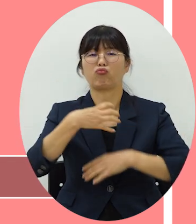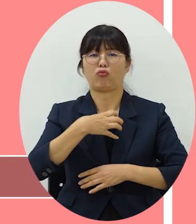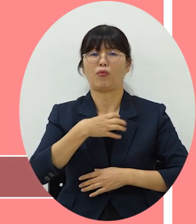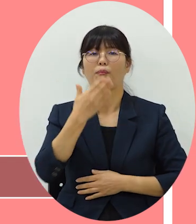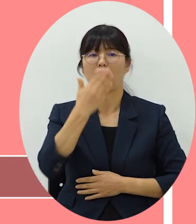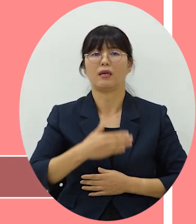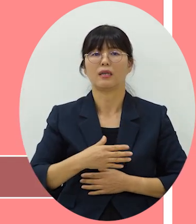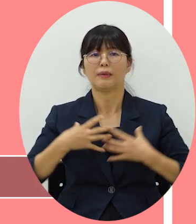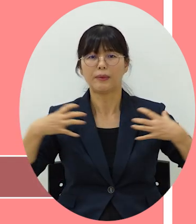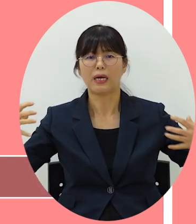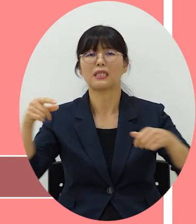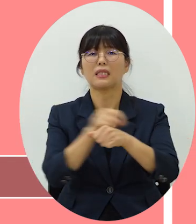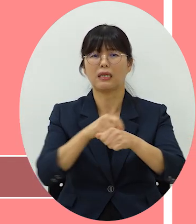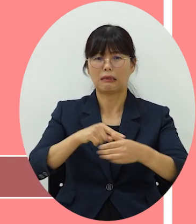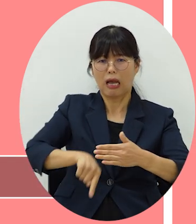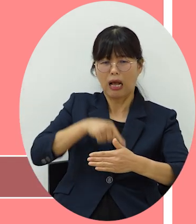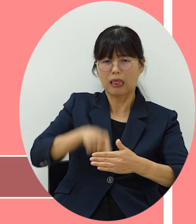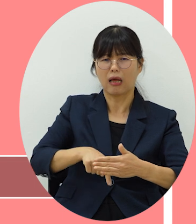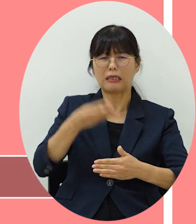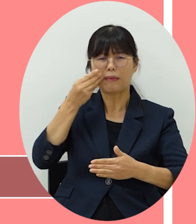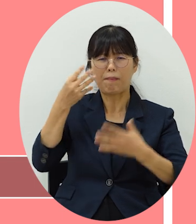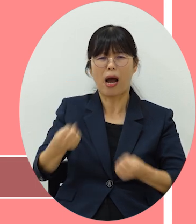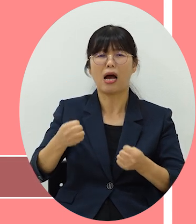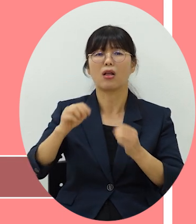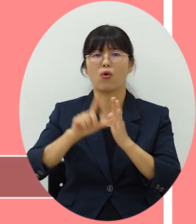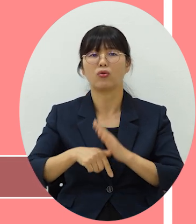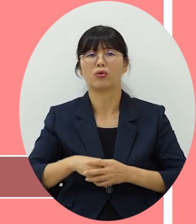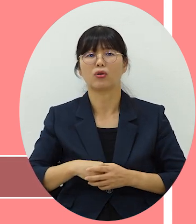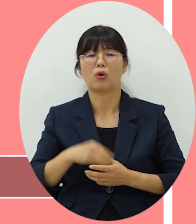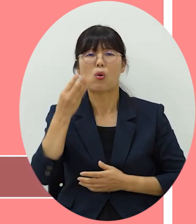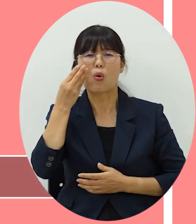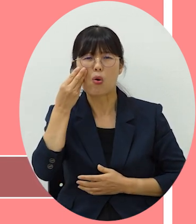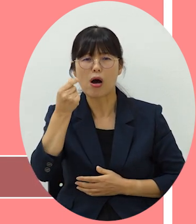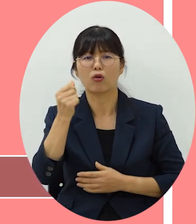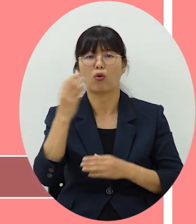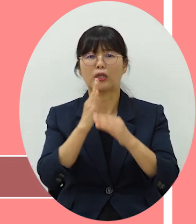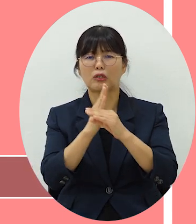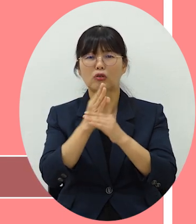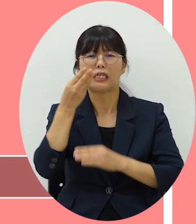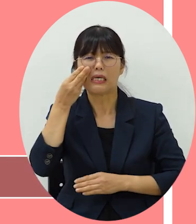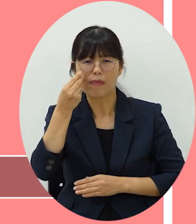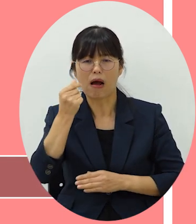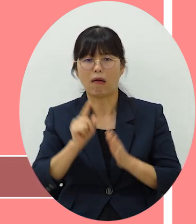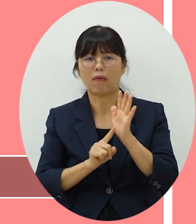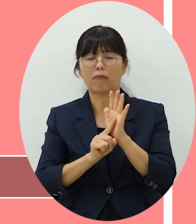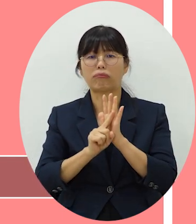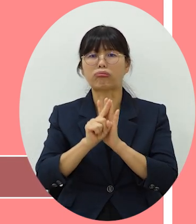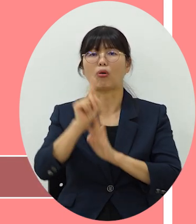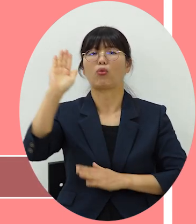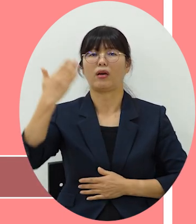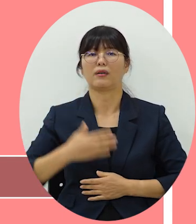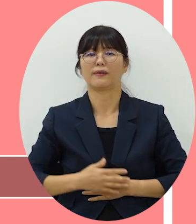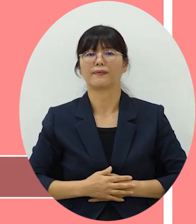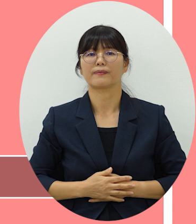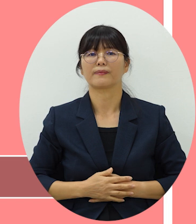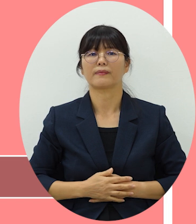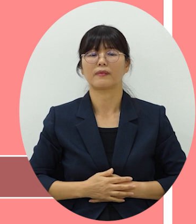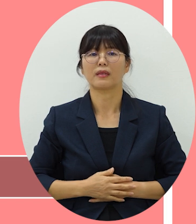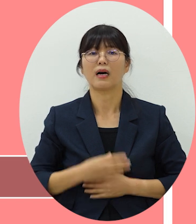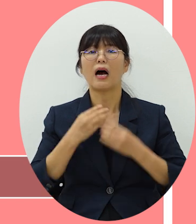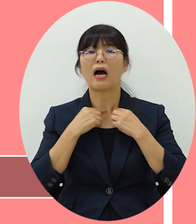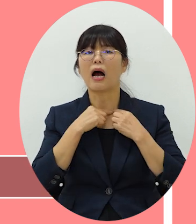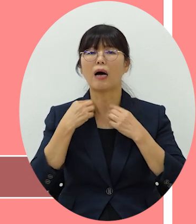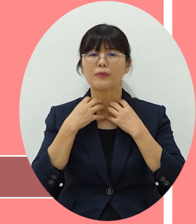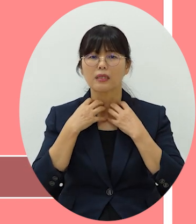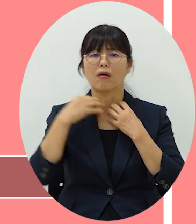높입니다. 비만, 특히 내장 지방이 많은 경우 콜레스테롤과 중성지방 수치가 증가합니다. 갑상선